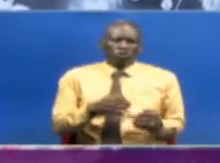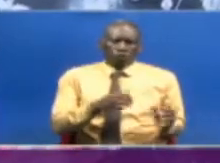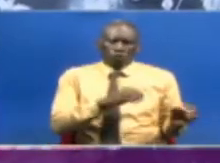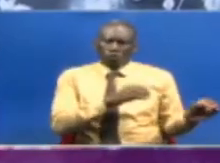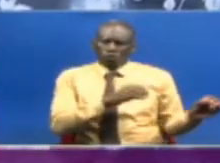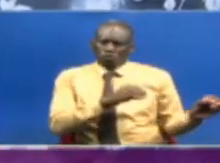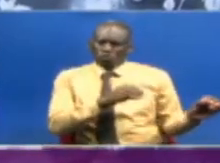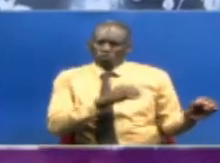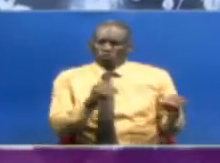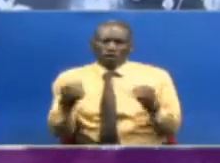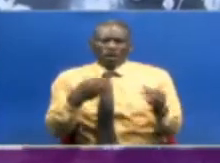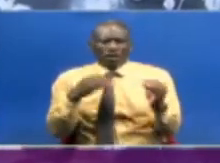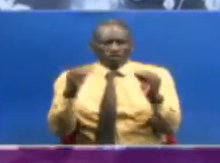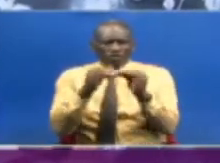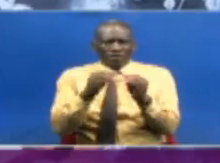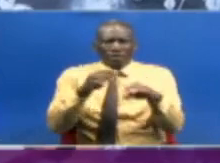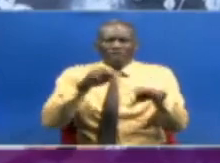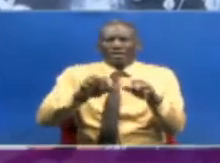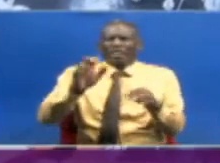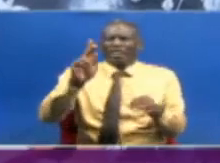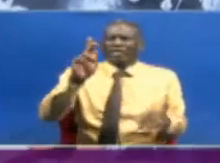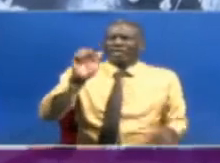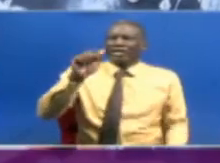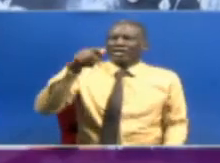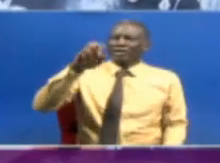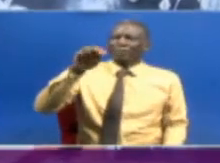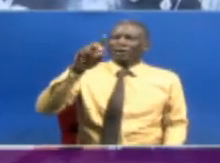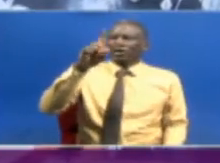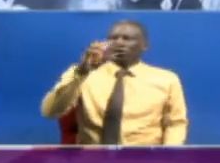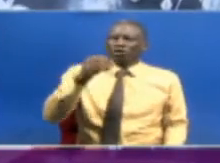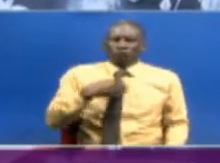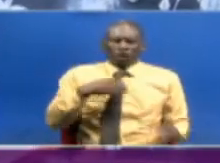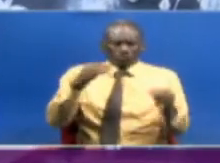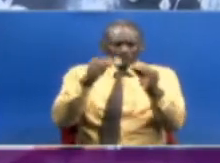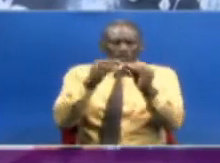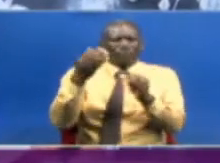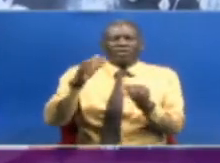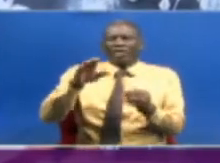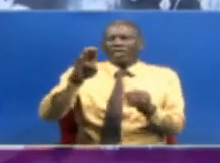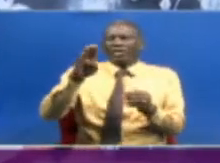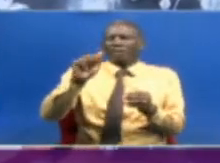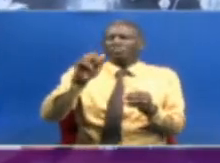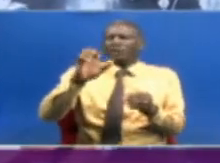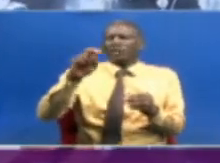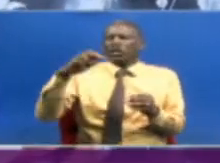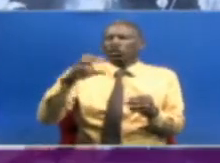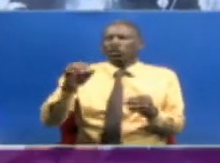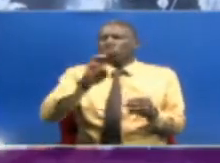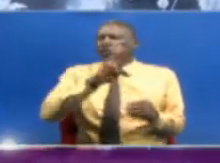mkutano kule Kapedo, wafanye mkutano kule Baringo, kule West Pokot, kule